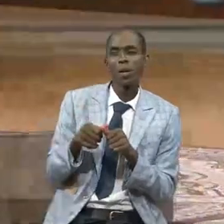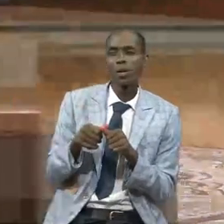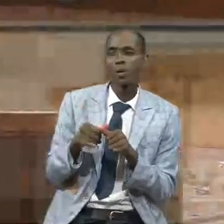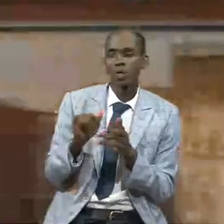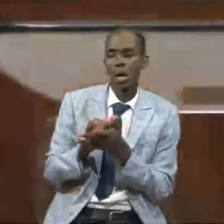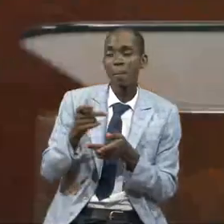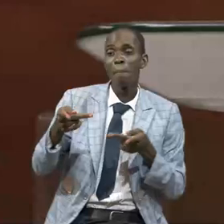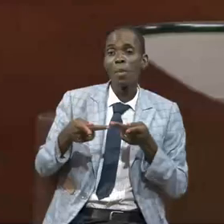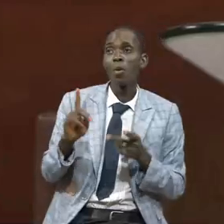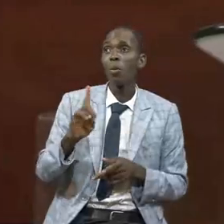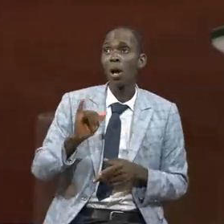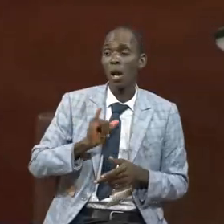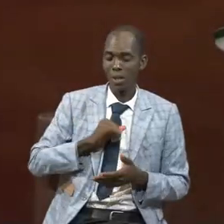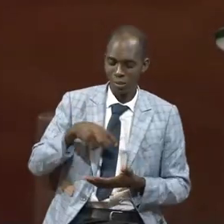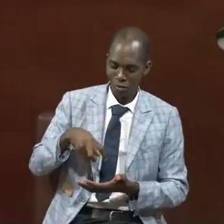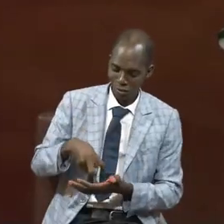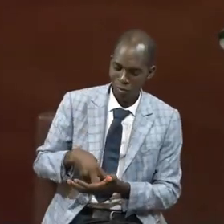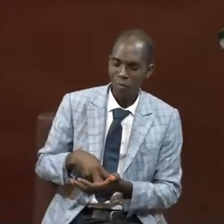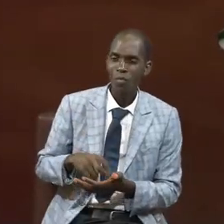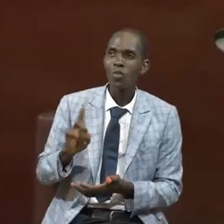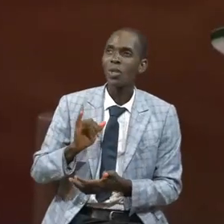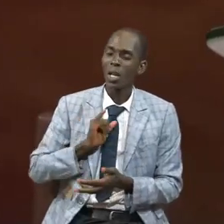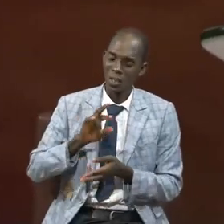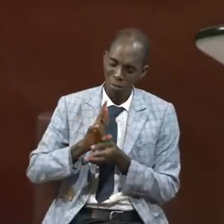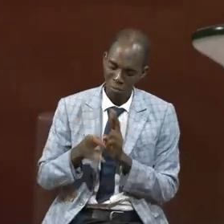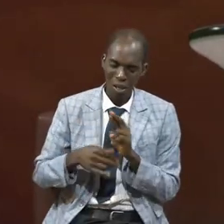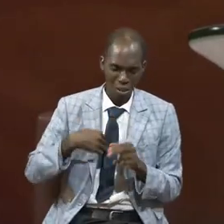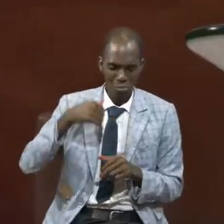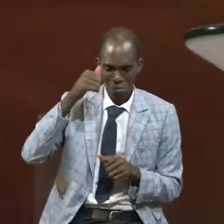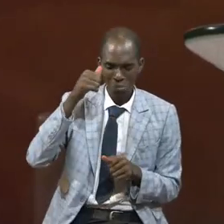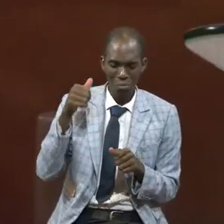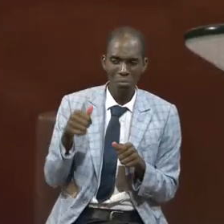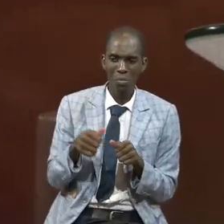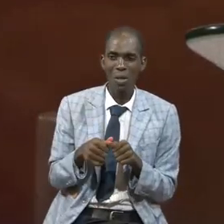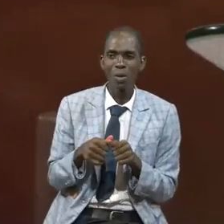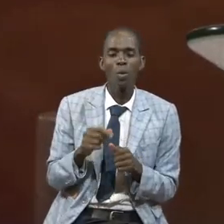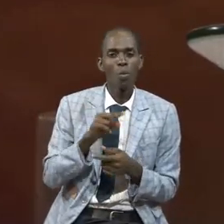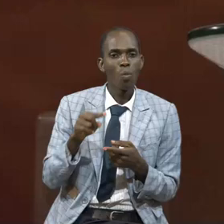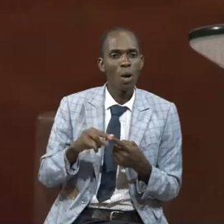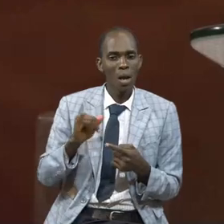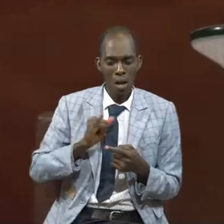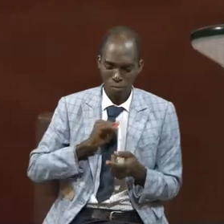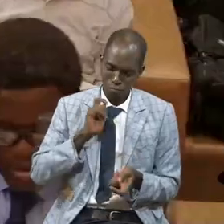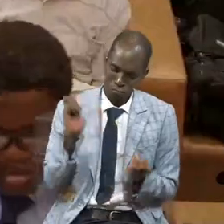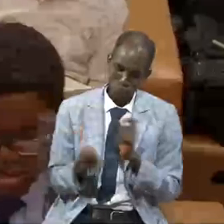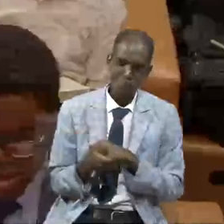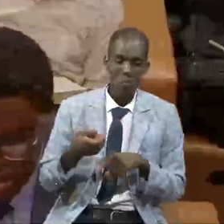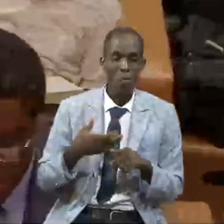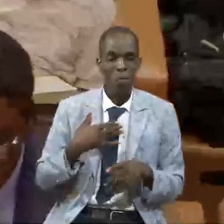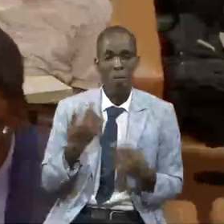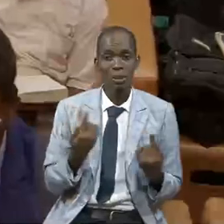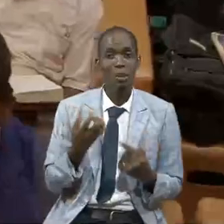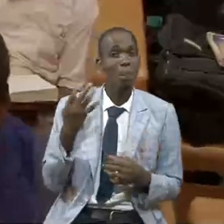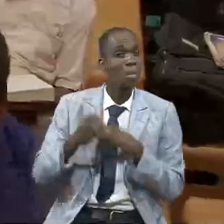où je me suis mis à genoux, où je me suis repenti et je me suis détourné de mes péchés. Des années